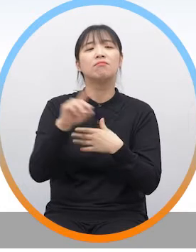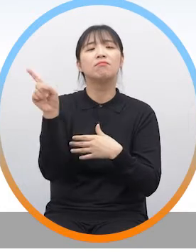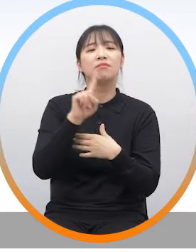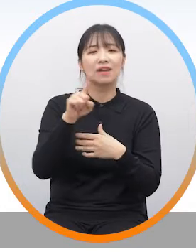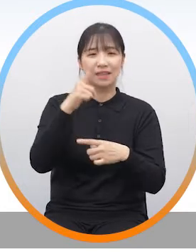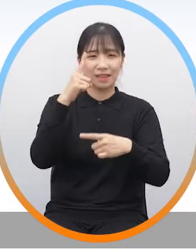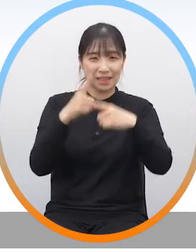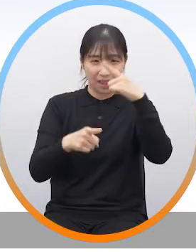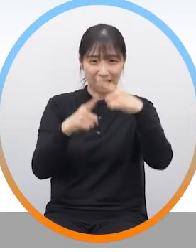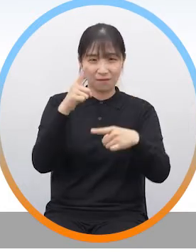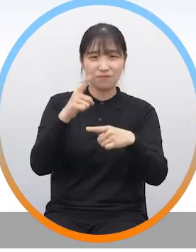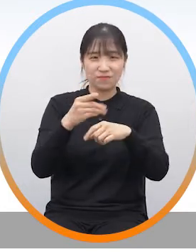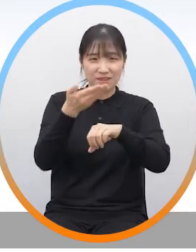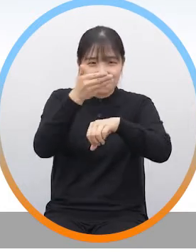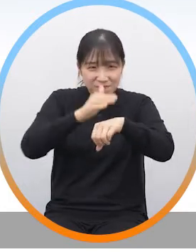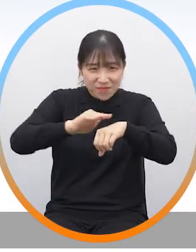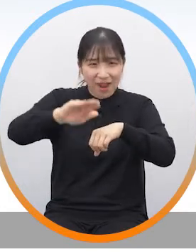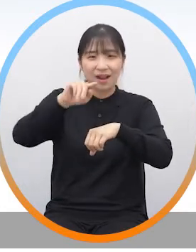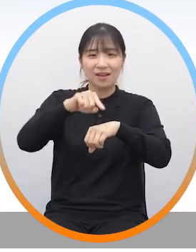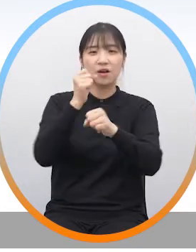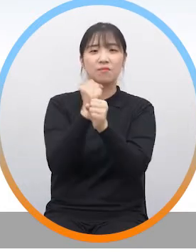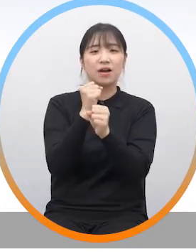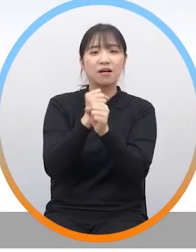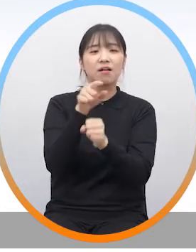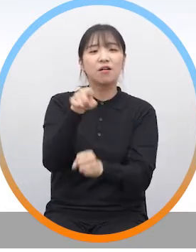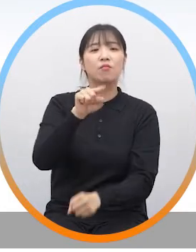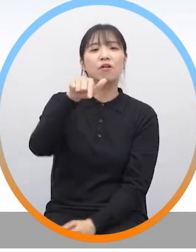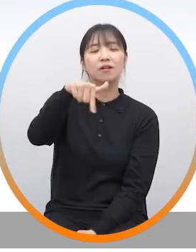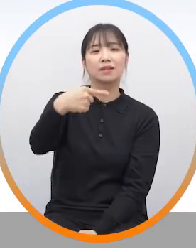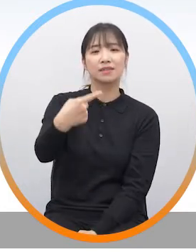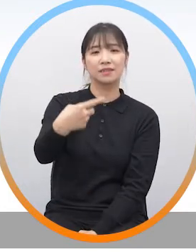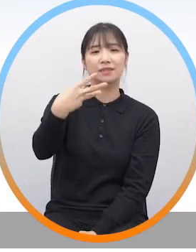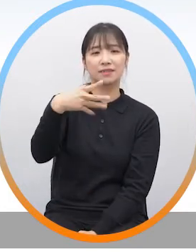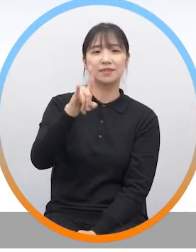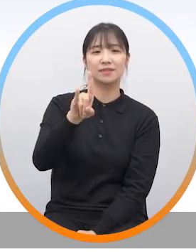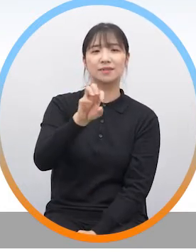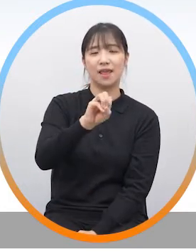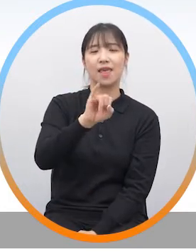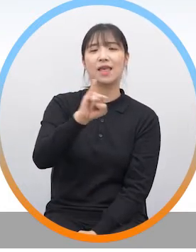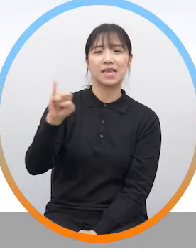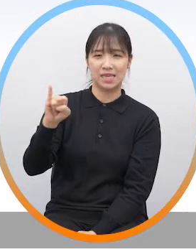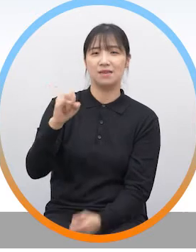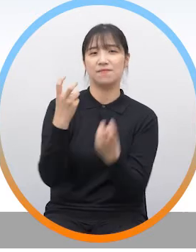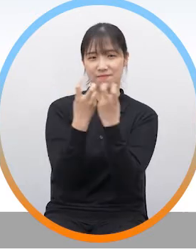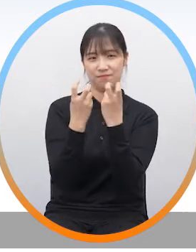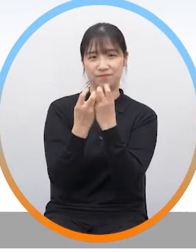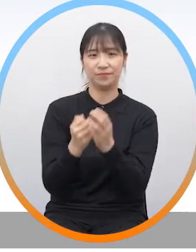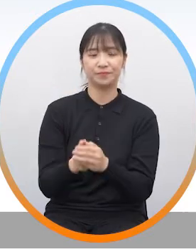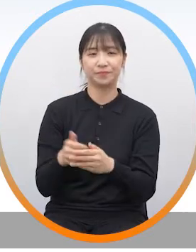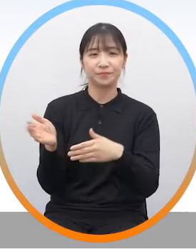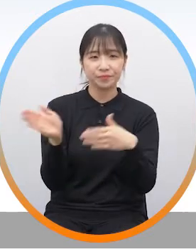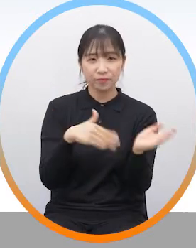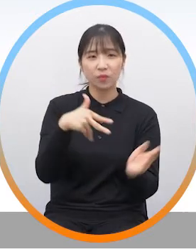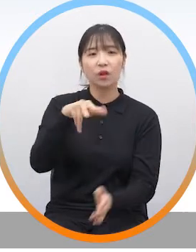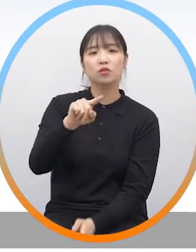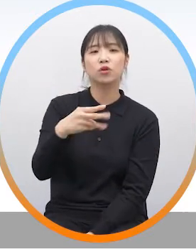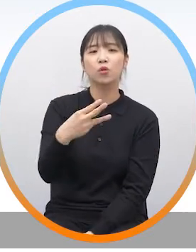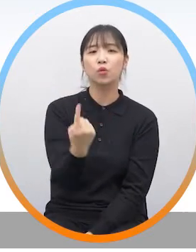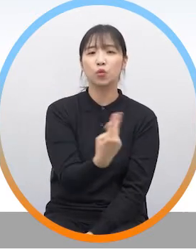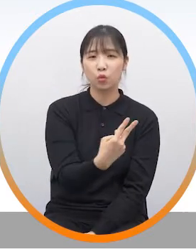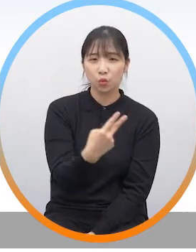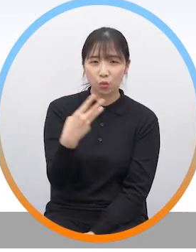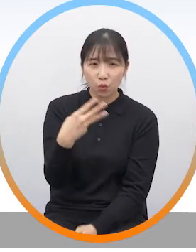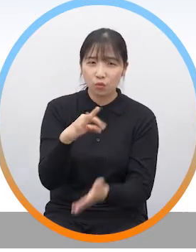이렇게 나무에 흠을 파서 하는 것을 그랭이 수법이라고 제가 했습니다. 그리고 이제 전돌은 좀 쓰는 경우가